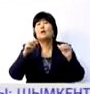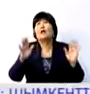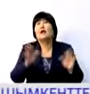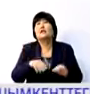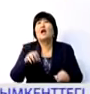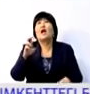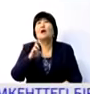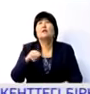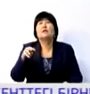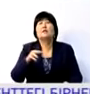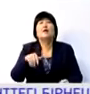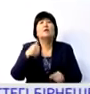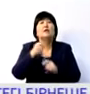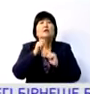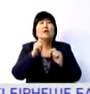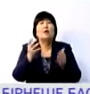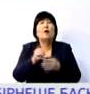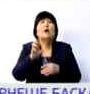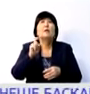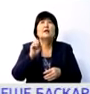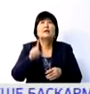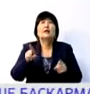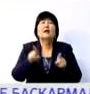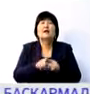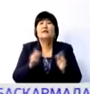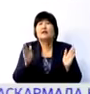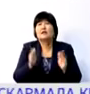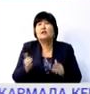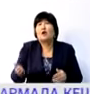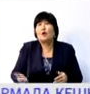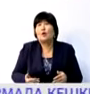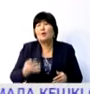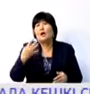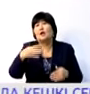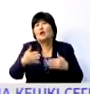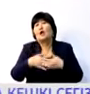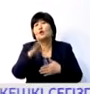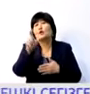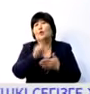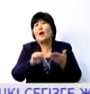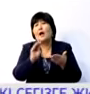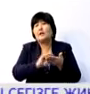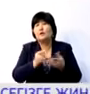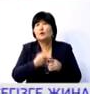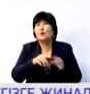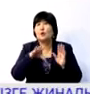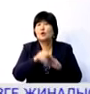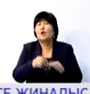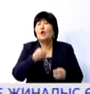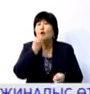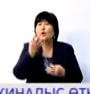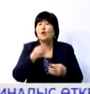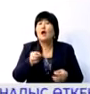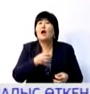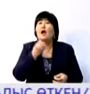Әмір Сарип бас жүлдені жеңіп алды. Жалпы Батырхан қамшының сабындай қысқа ғұмырында 40-қа жуық ән жазыпты. Солардың ішінде Гүлімсің,